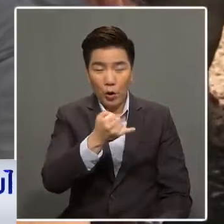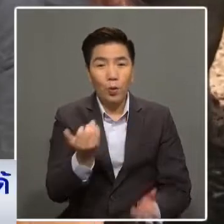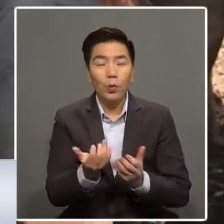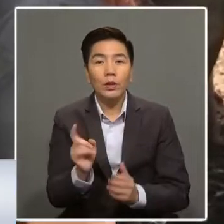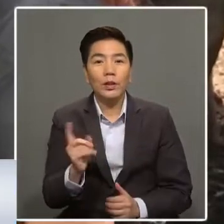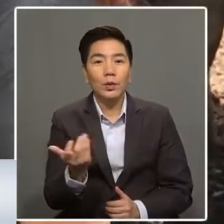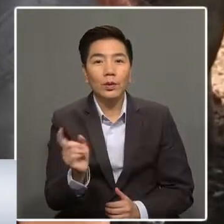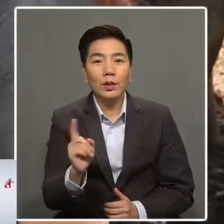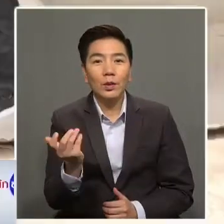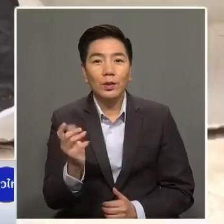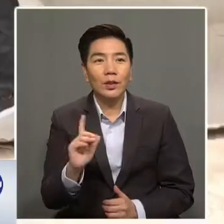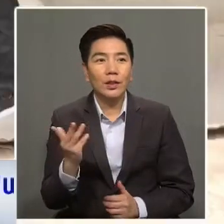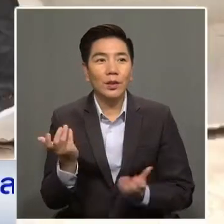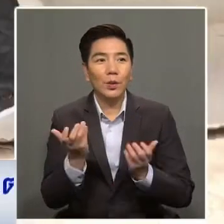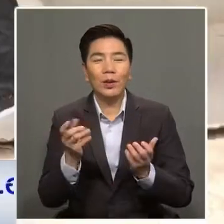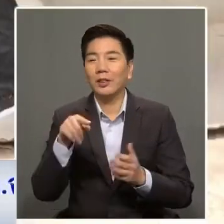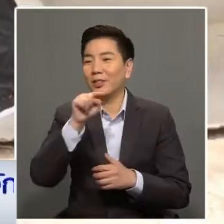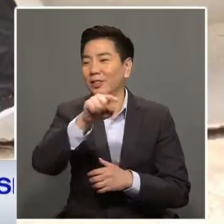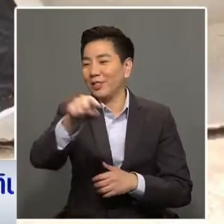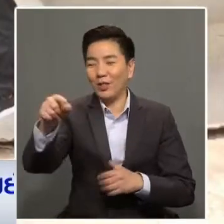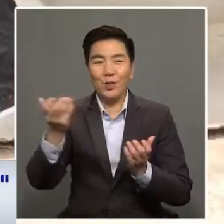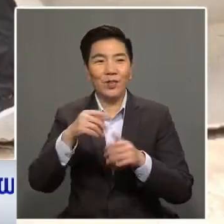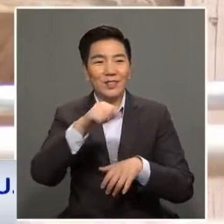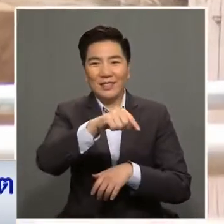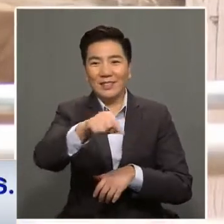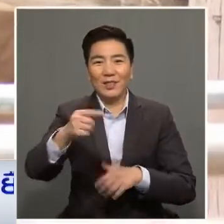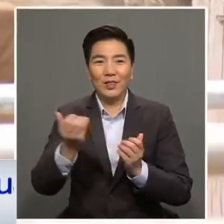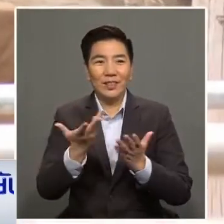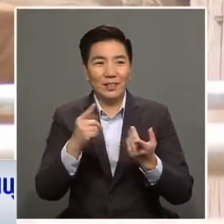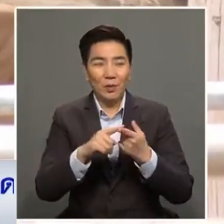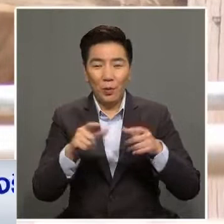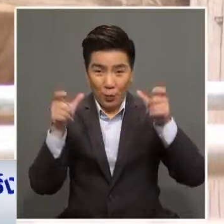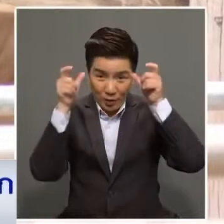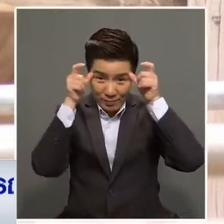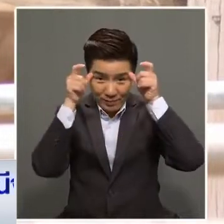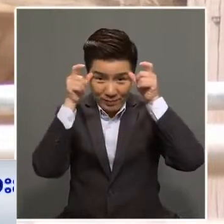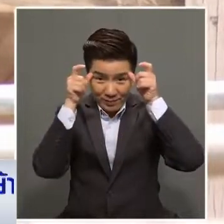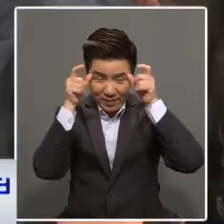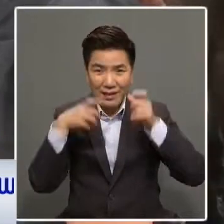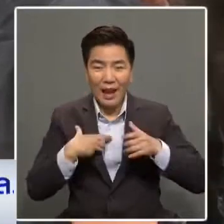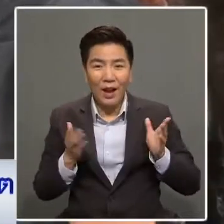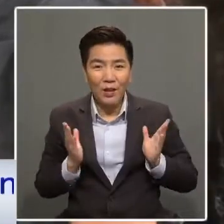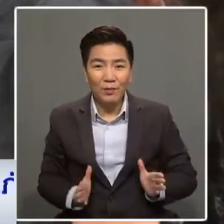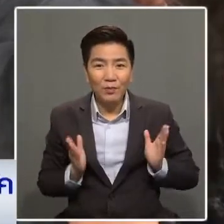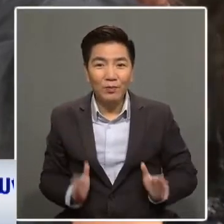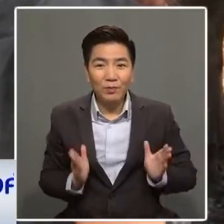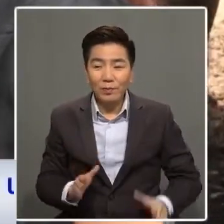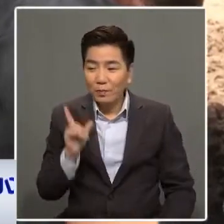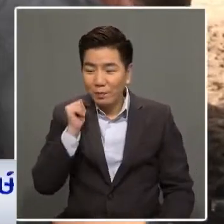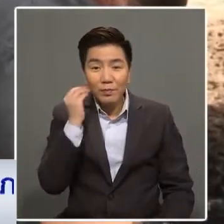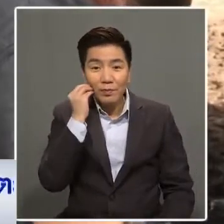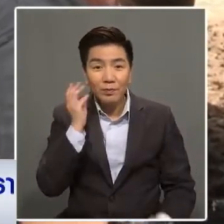ไหนครับ ก็มีอยู่ในนี้ทั้งหมดอ่ะอยู่รอบๆเนี่ย เฮียครับนี่มันวัวครับผมต้องการแม่พันธุ์แม่บ้านน่ะ